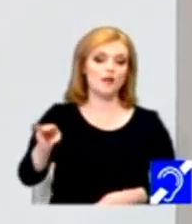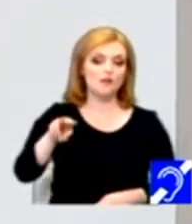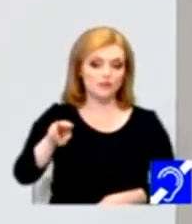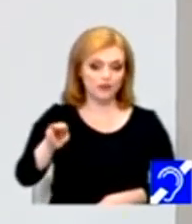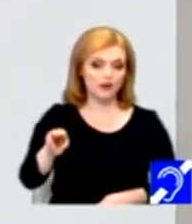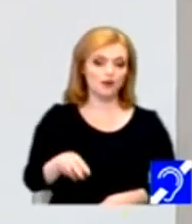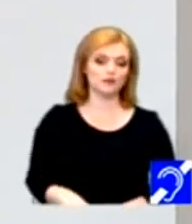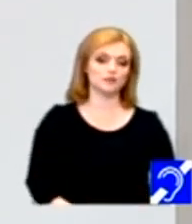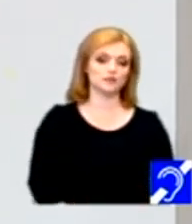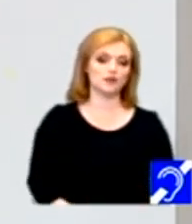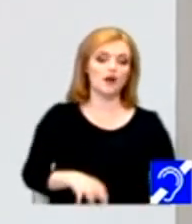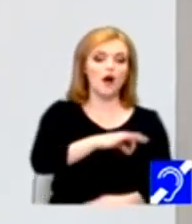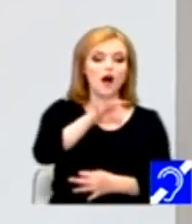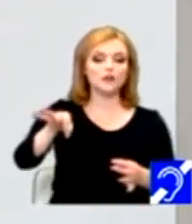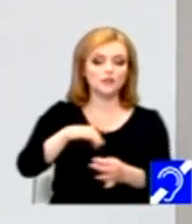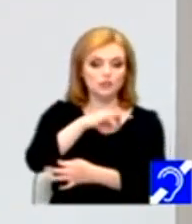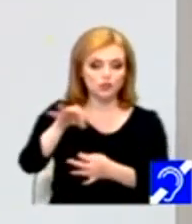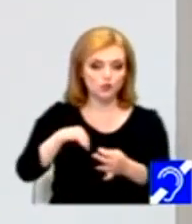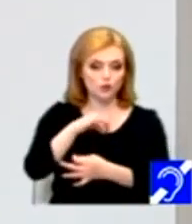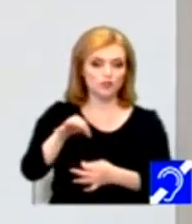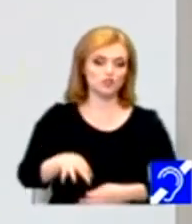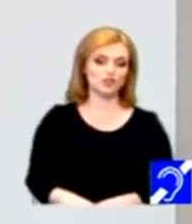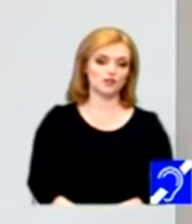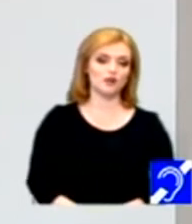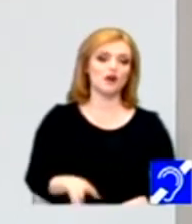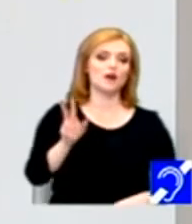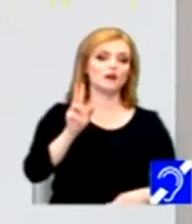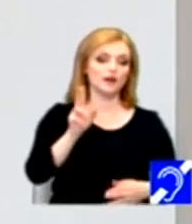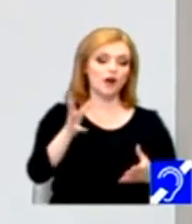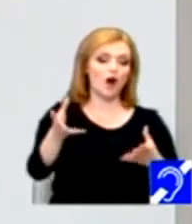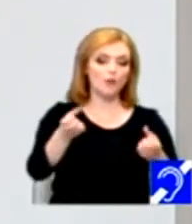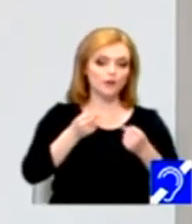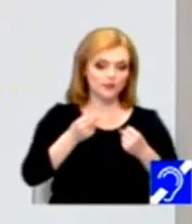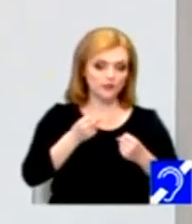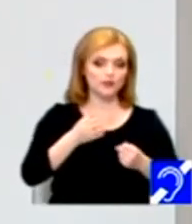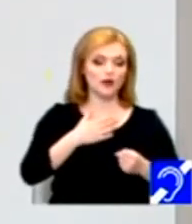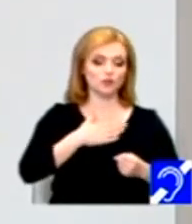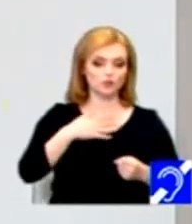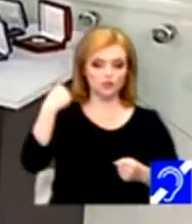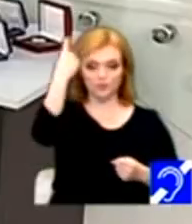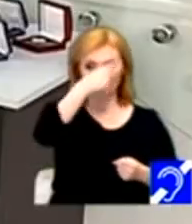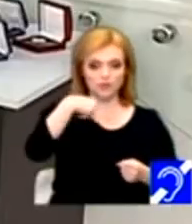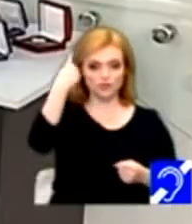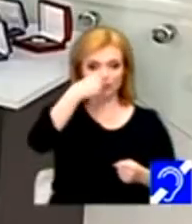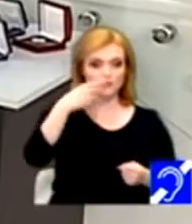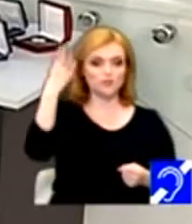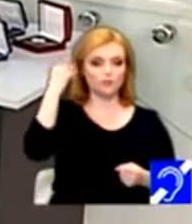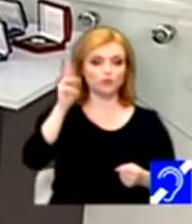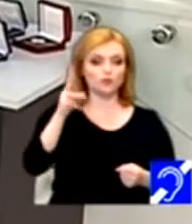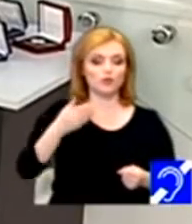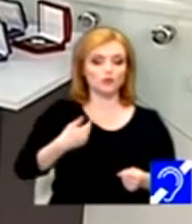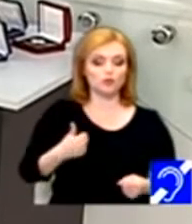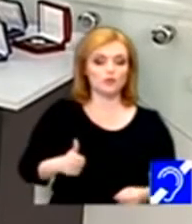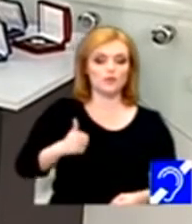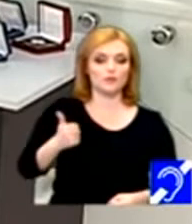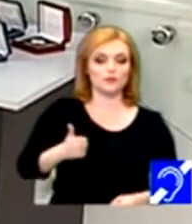literare, arhitectonice pe care le-au trăit predecesorii noștri și pe care le trăim noi în prezent. Banca Națională are o